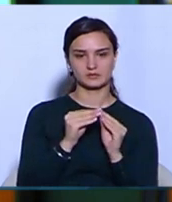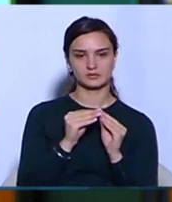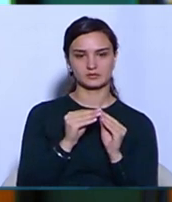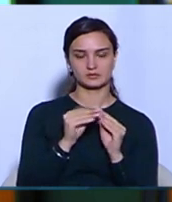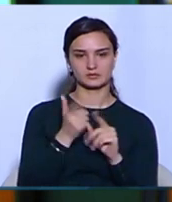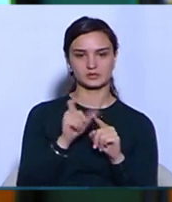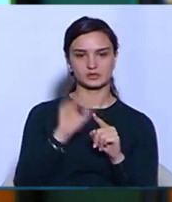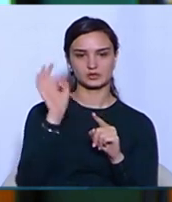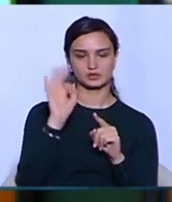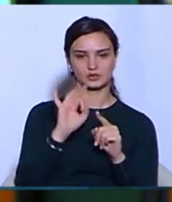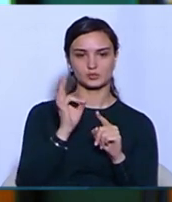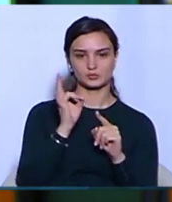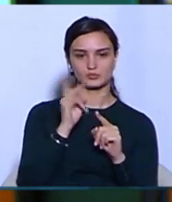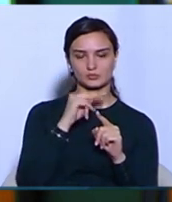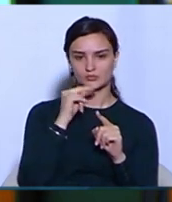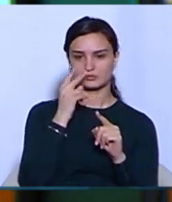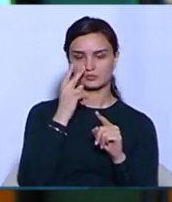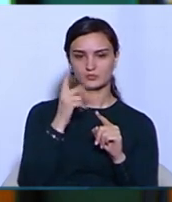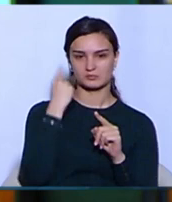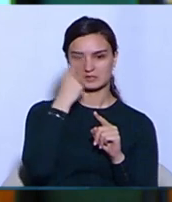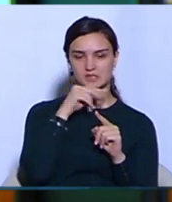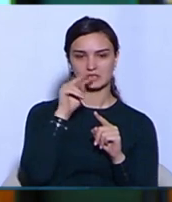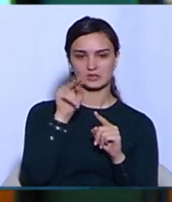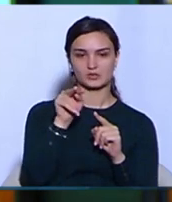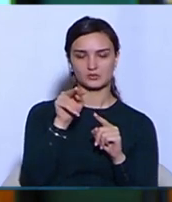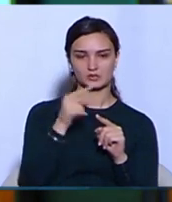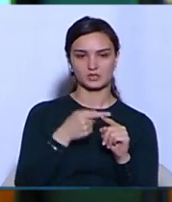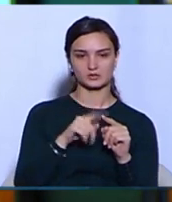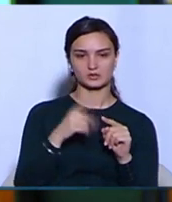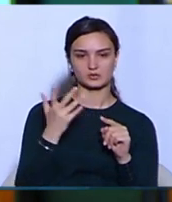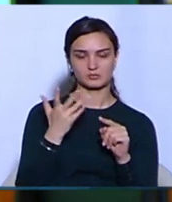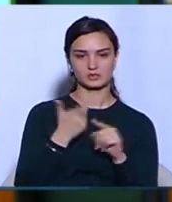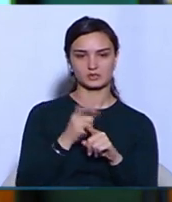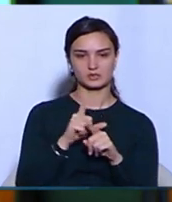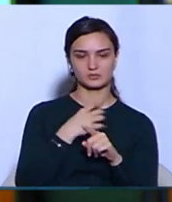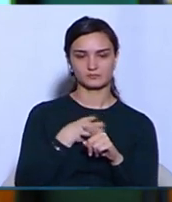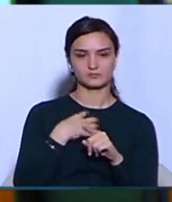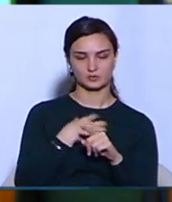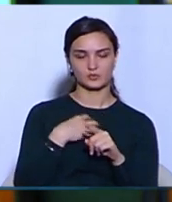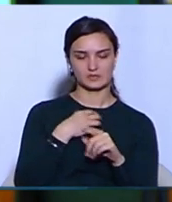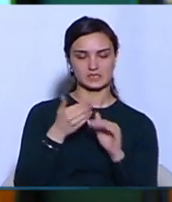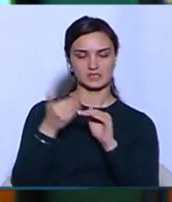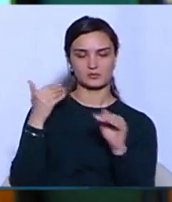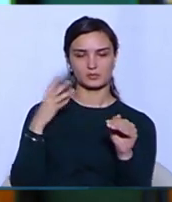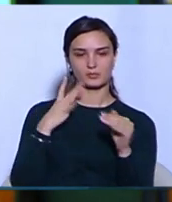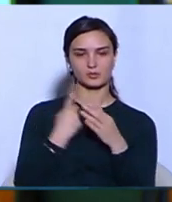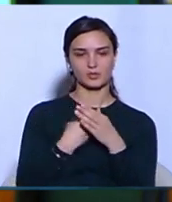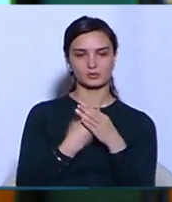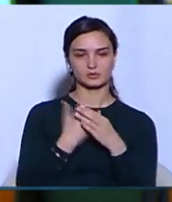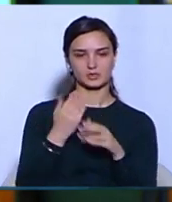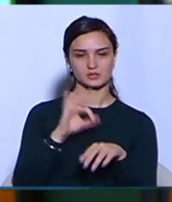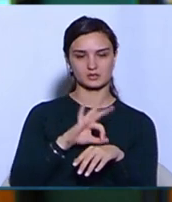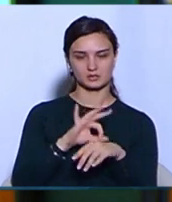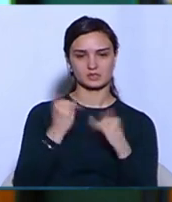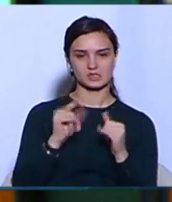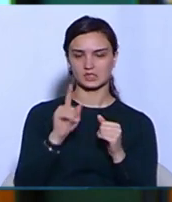ხშირად აუცილებლად უნდა მივანიშნოთ, რომ აი მზერითი კონტაქტი, რომელიც ძალიან მნიშვნელოვანი წინაპირობა იყო აუტიზმის სპექტრის აშლილობის,